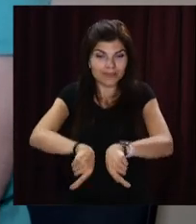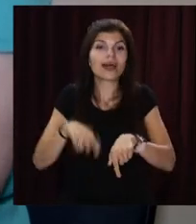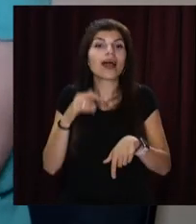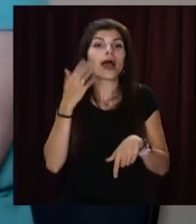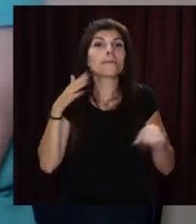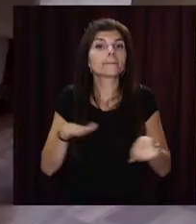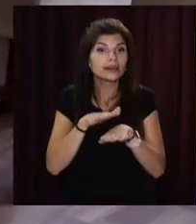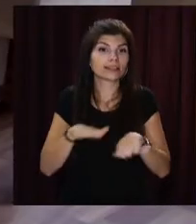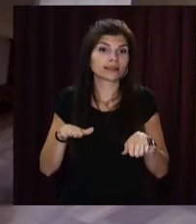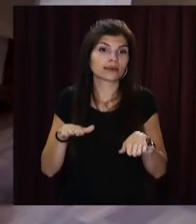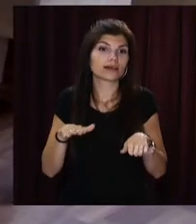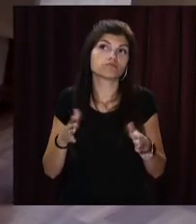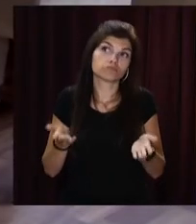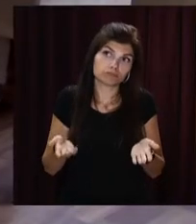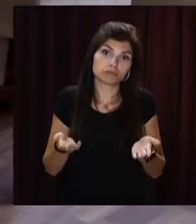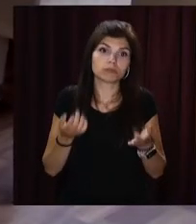ТЕР-центрі і літнім людям.